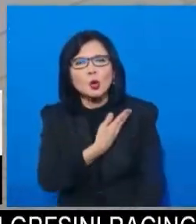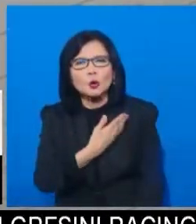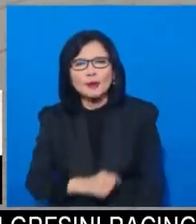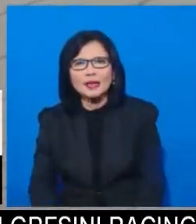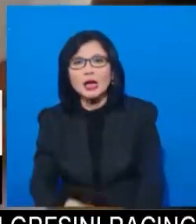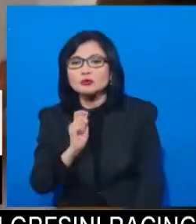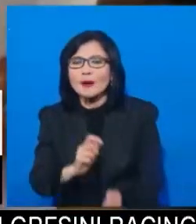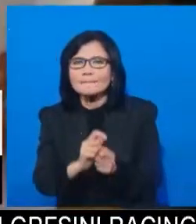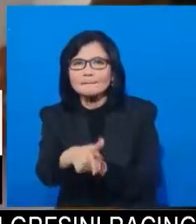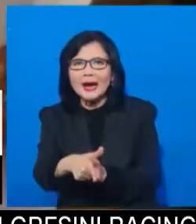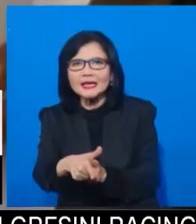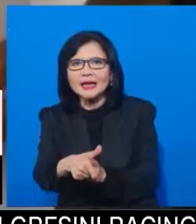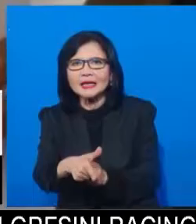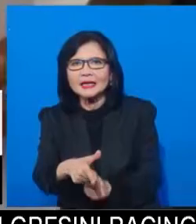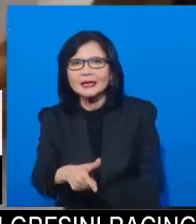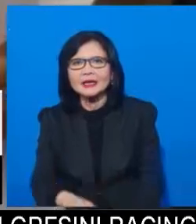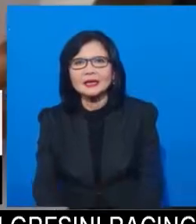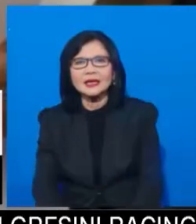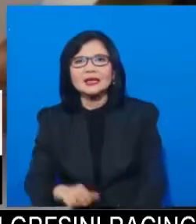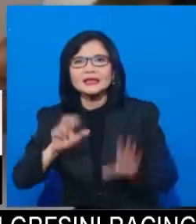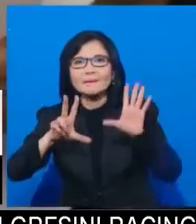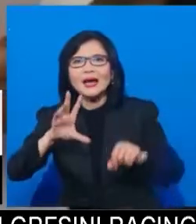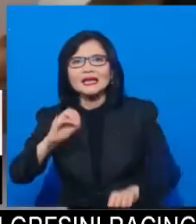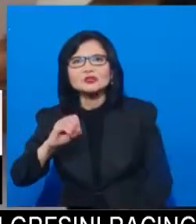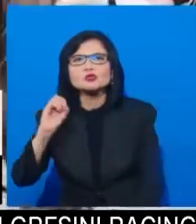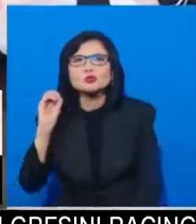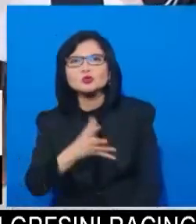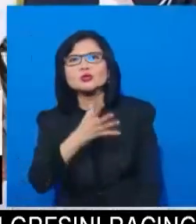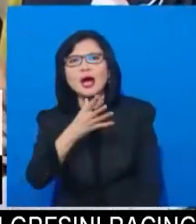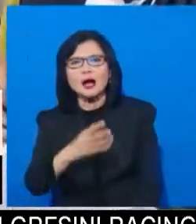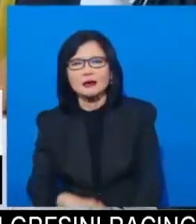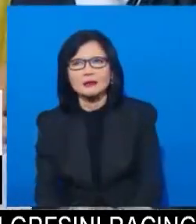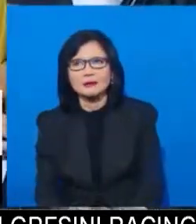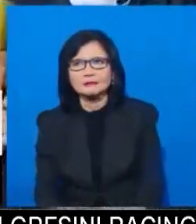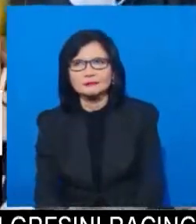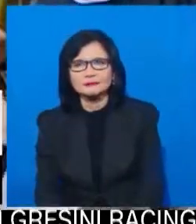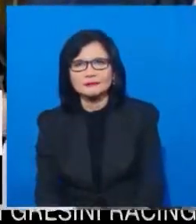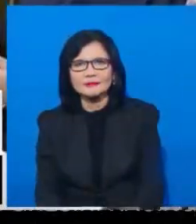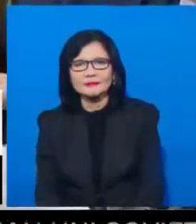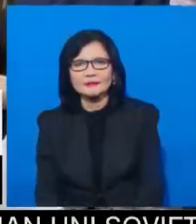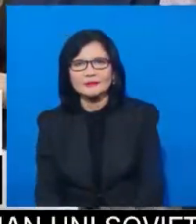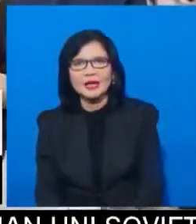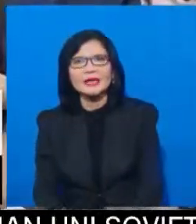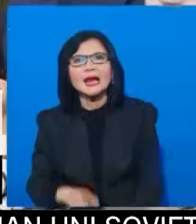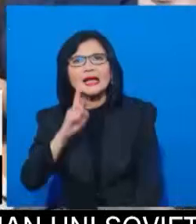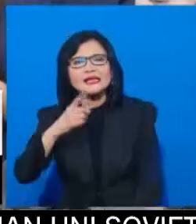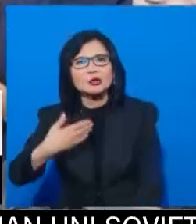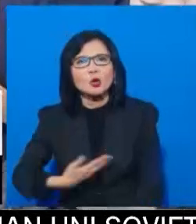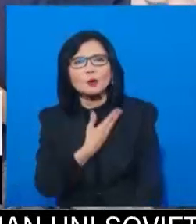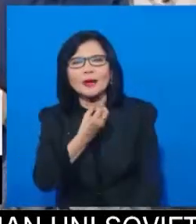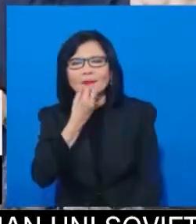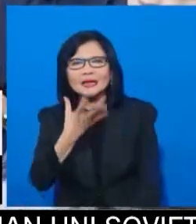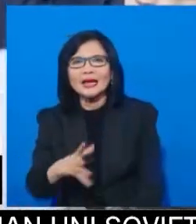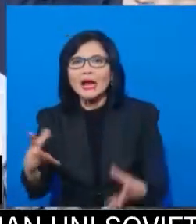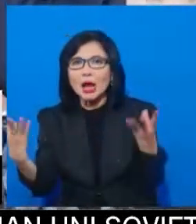menyetor uang arisan sekitar 800 juta rupiah. Dan salah satu seorang korban mengatakan jumlah